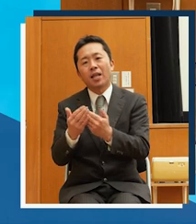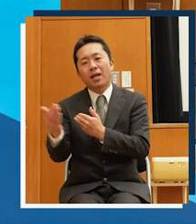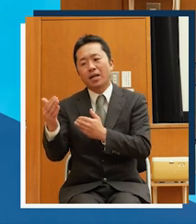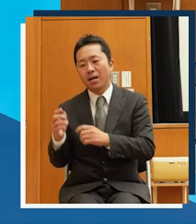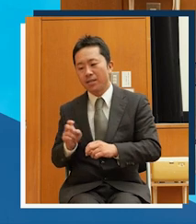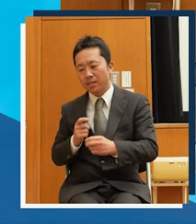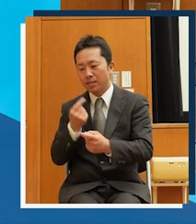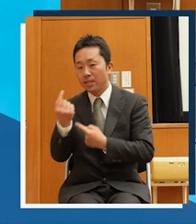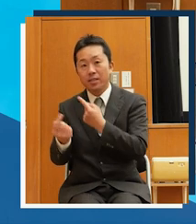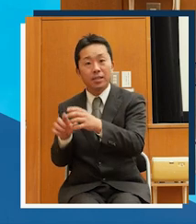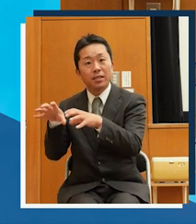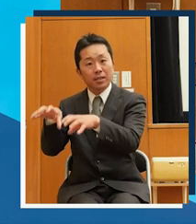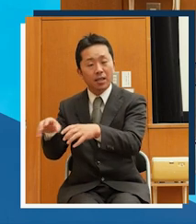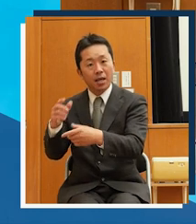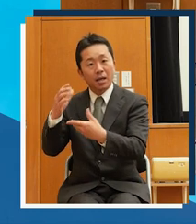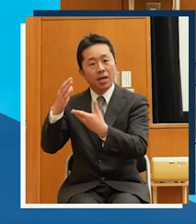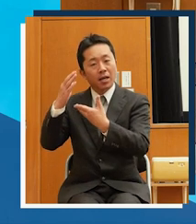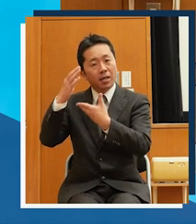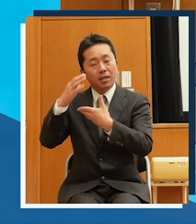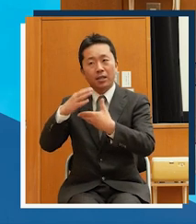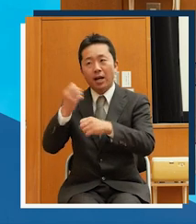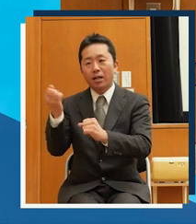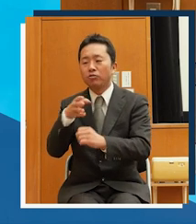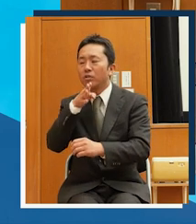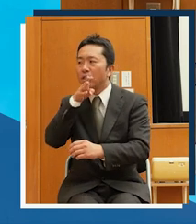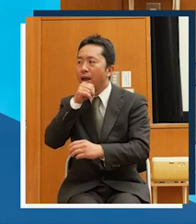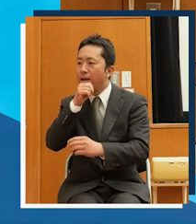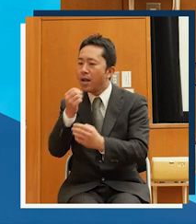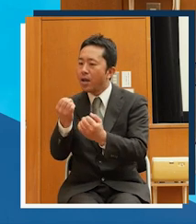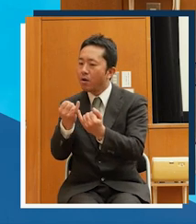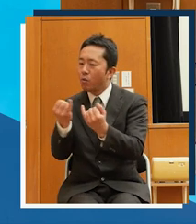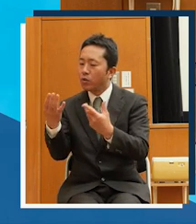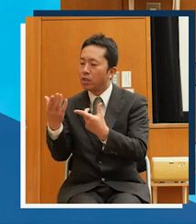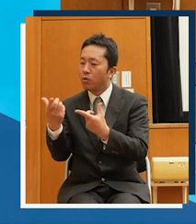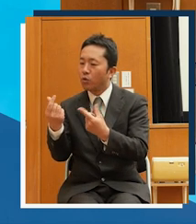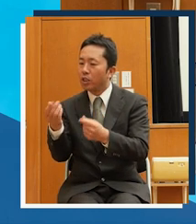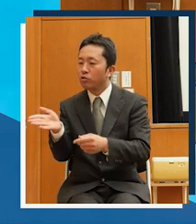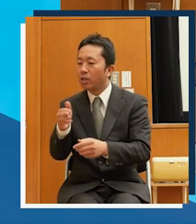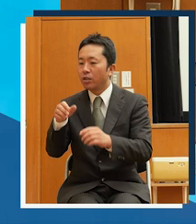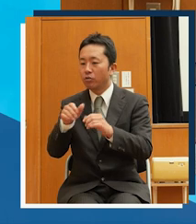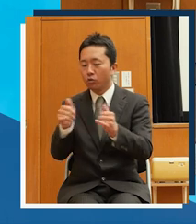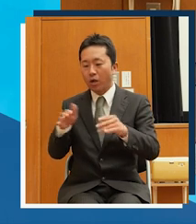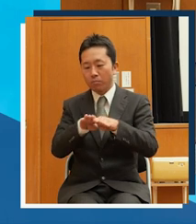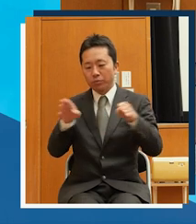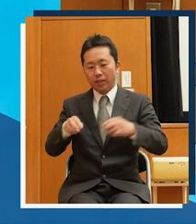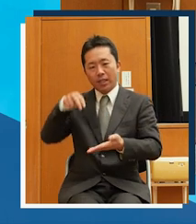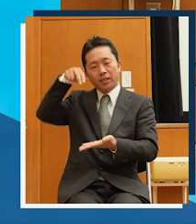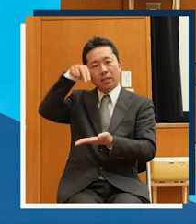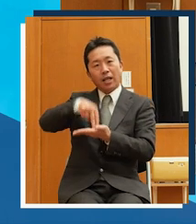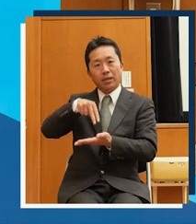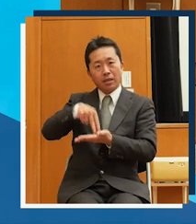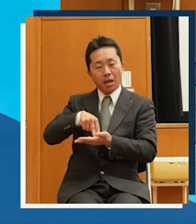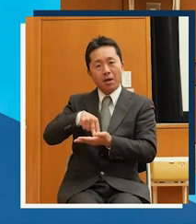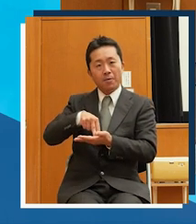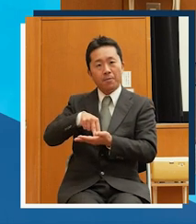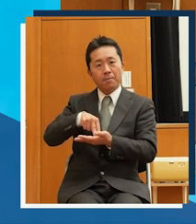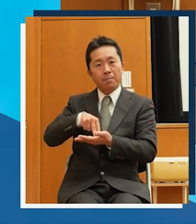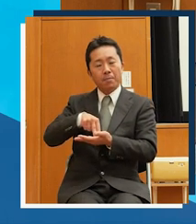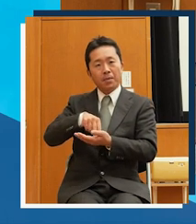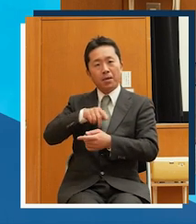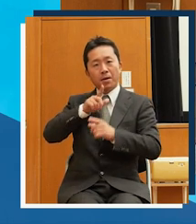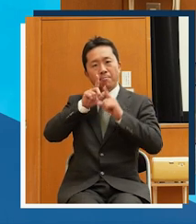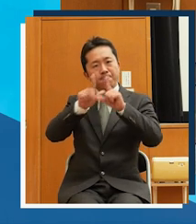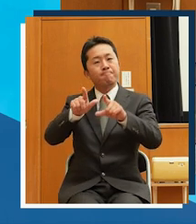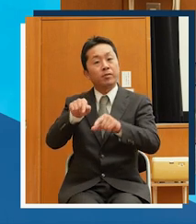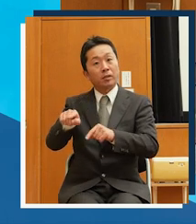生えの年齢だっま大学生だったんですけれどもこの女性がですねま登壇をしてえ生に松会なんですけれども